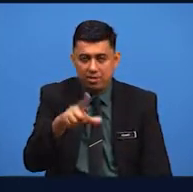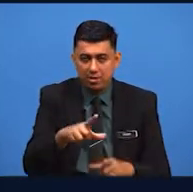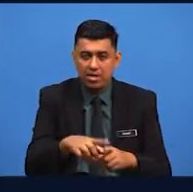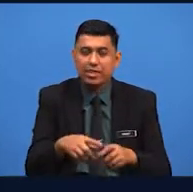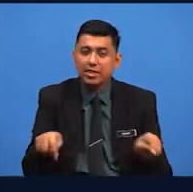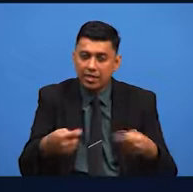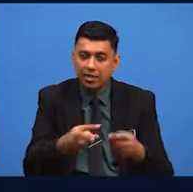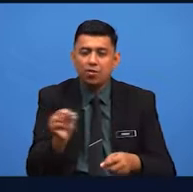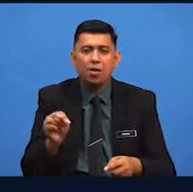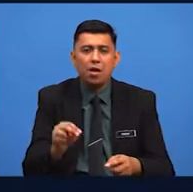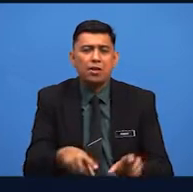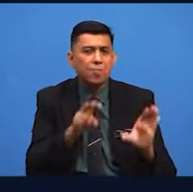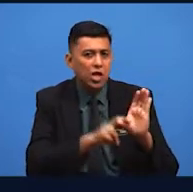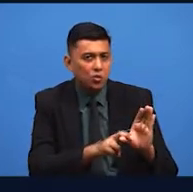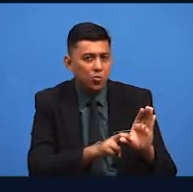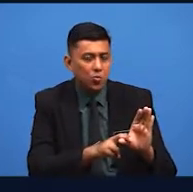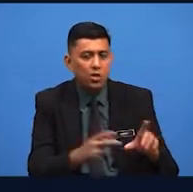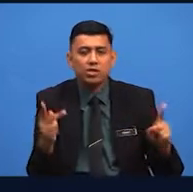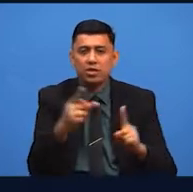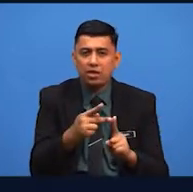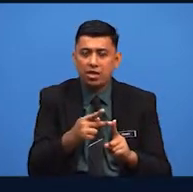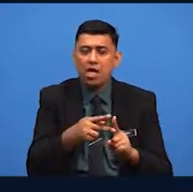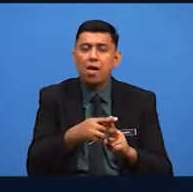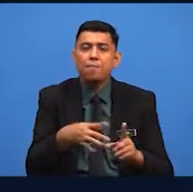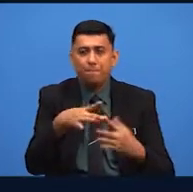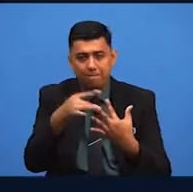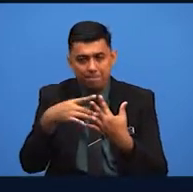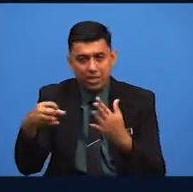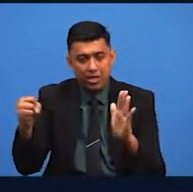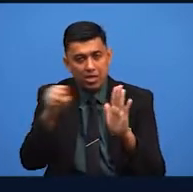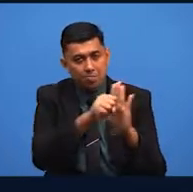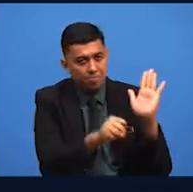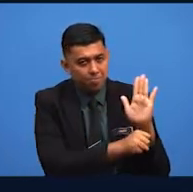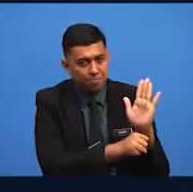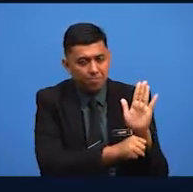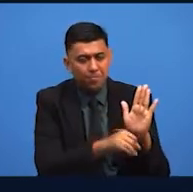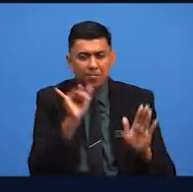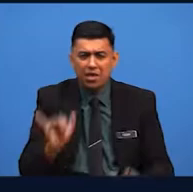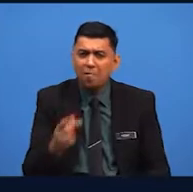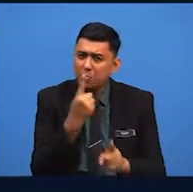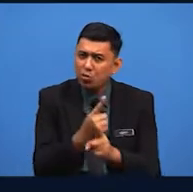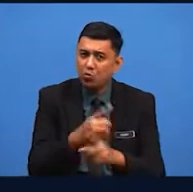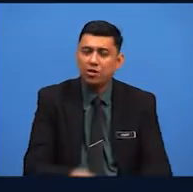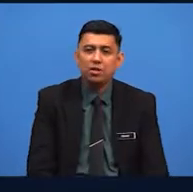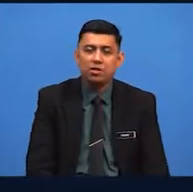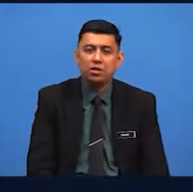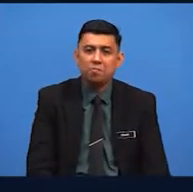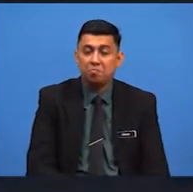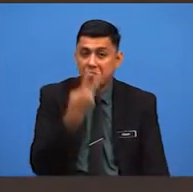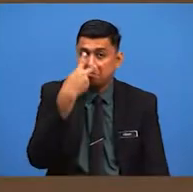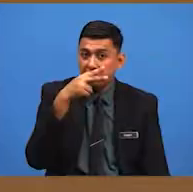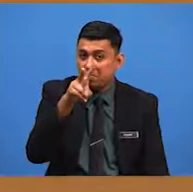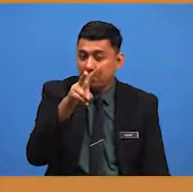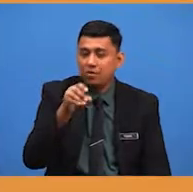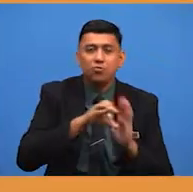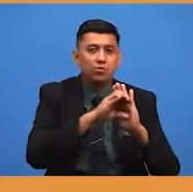yang dilaksanakan bergantung kepada pilihan syarat yang didapati benar. Cikgu